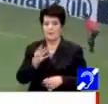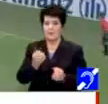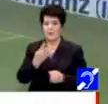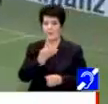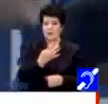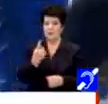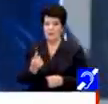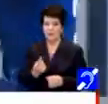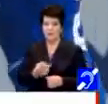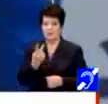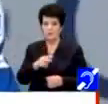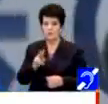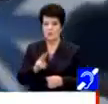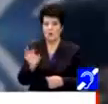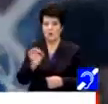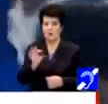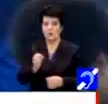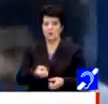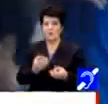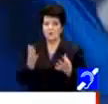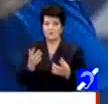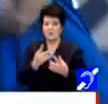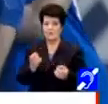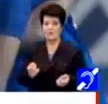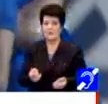4-1 și returul din 22 octombrie se anunță o simplă formalitate.